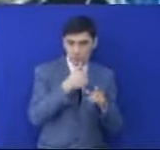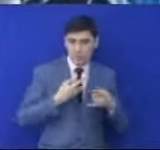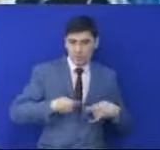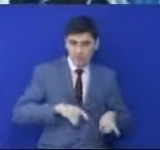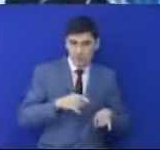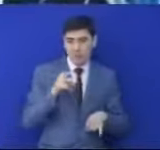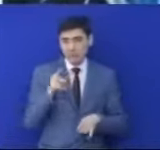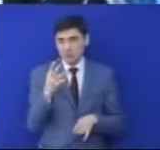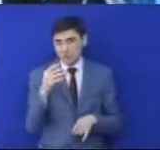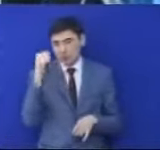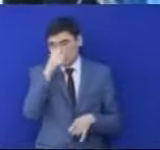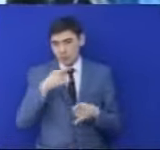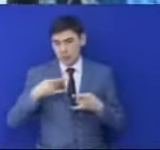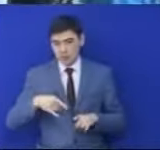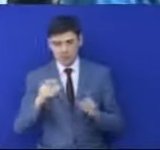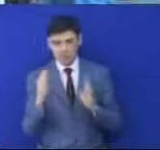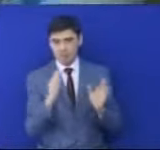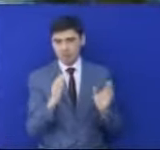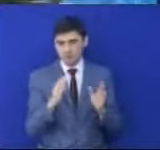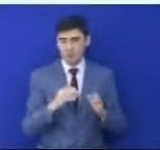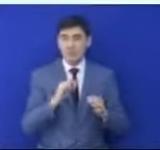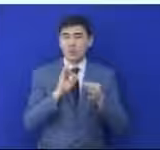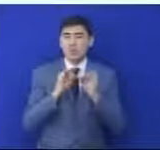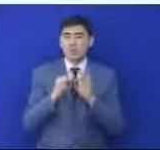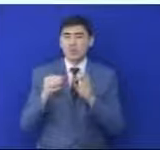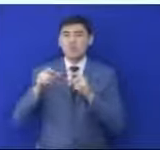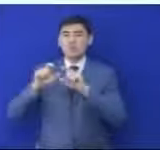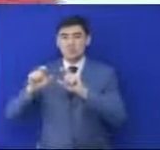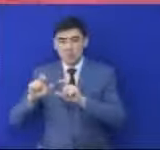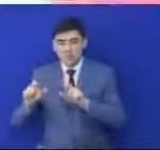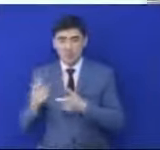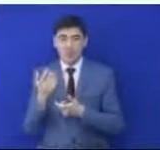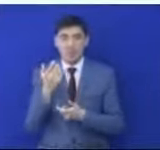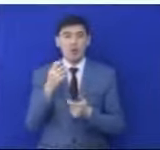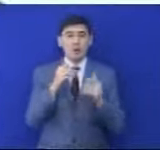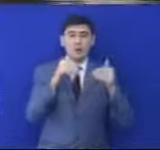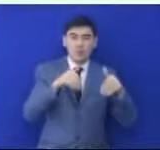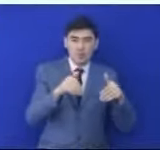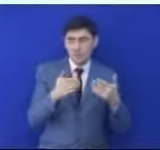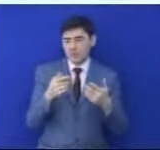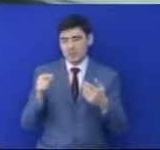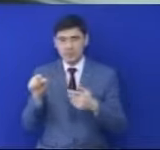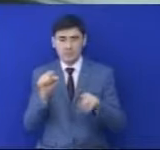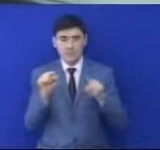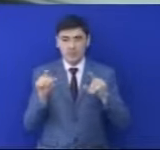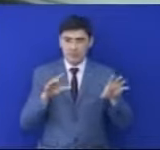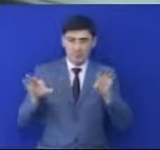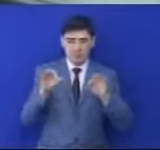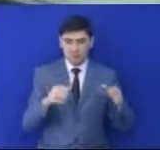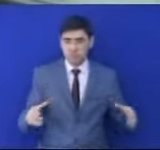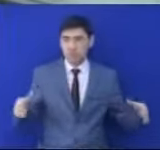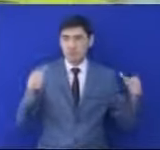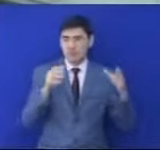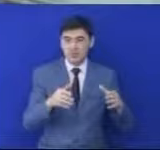1999-2004 жылдары туған жас спортшылар олимпиадалық резервтегі мектептің колледждер мен жоғарғы оқу орындарының өкілдері. Бас төрешінің айтуынша,